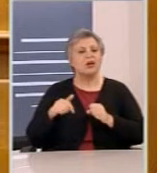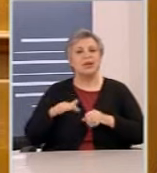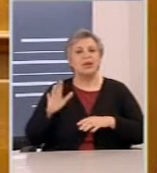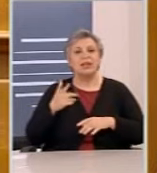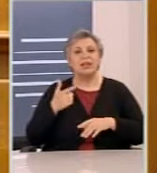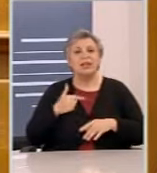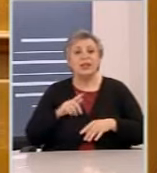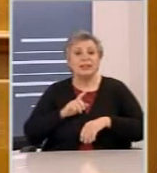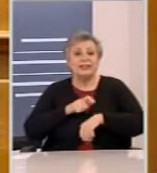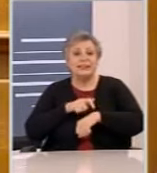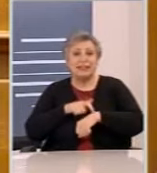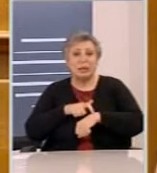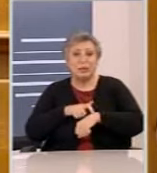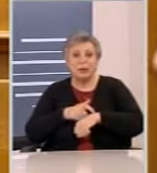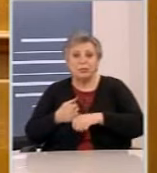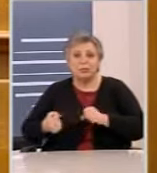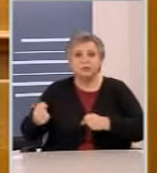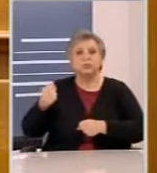αναλάβαμε υπουργοί.